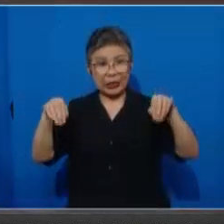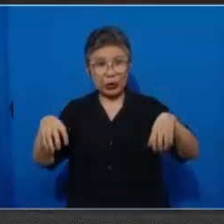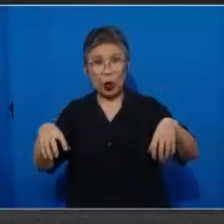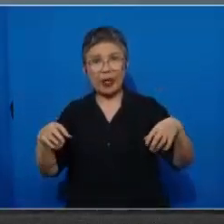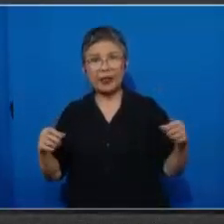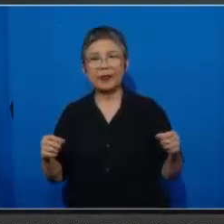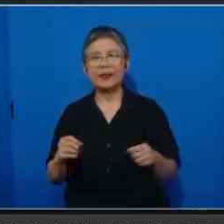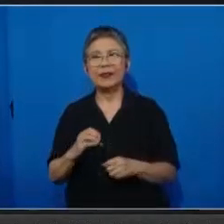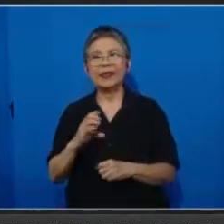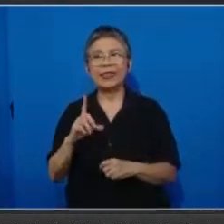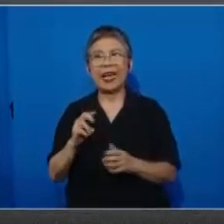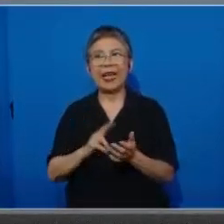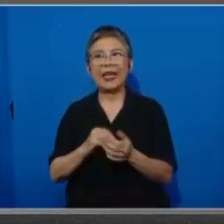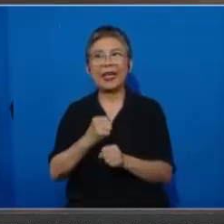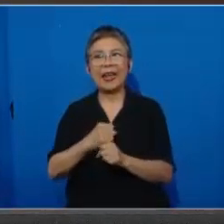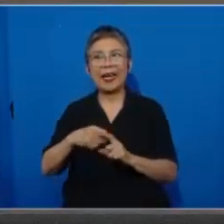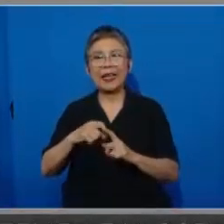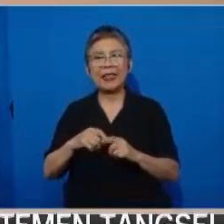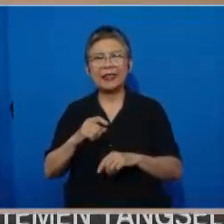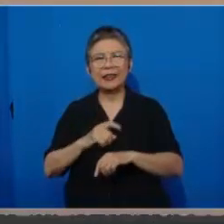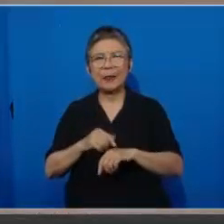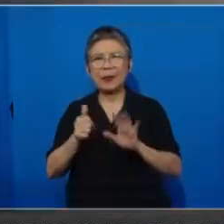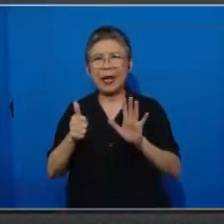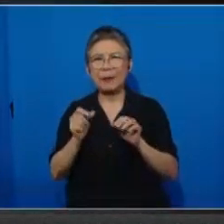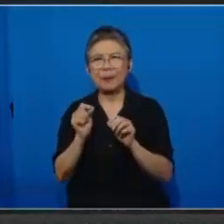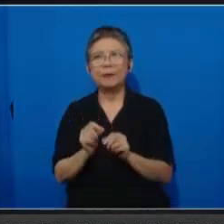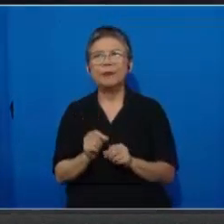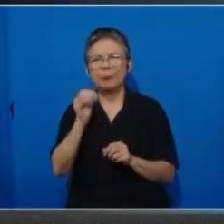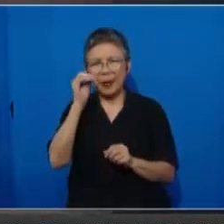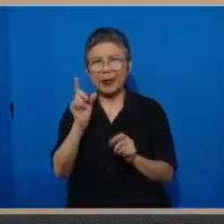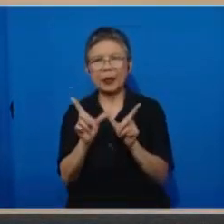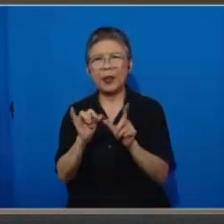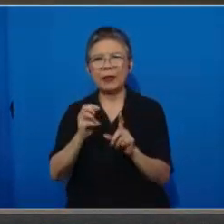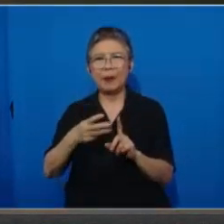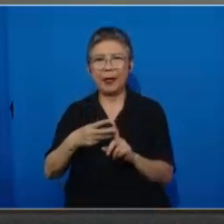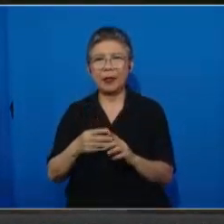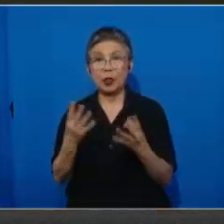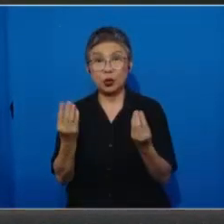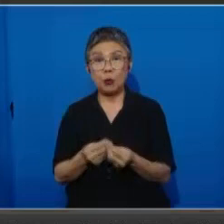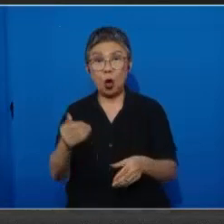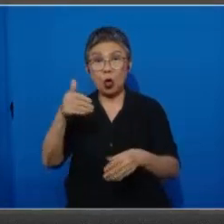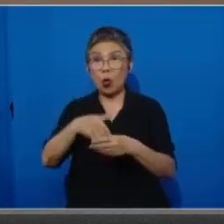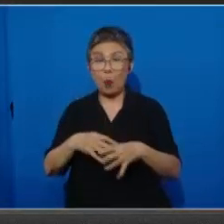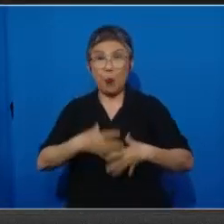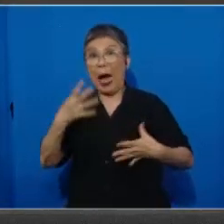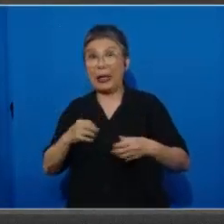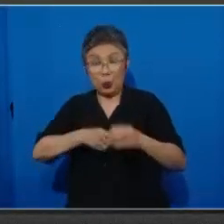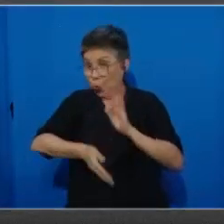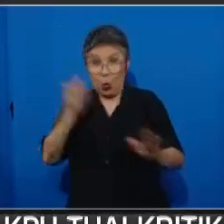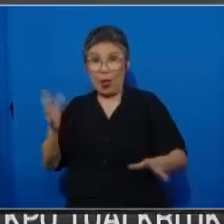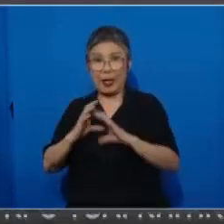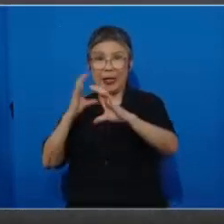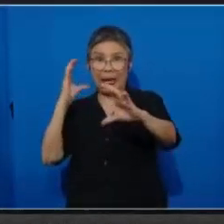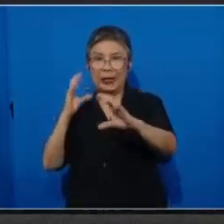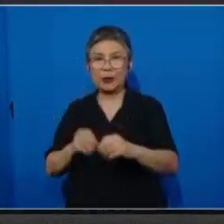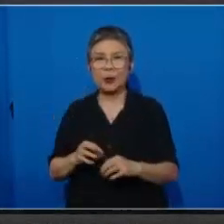stasiun Cicalengka sekitar pukul 6 lebih 3 menit waktu Indonesia Barat. Sejumlah penumpang terlihat panik berhamburan keluar